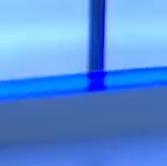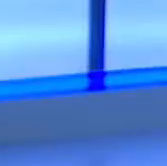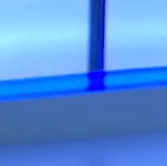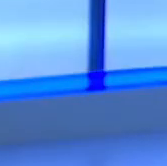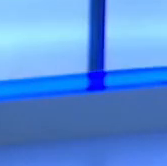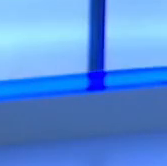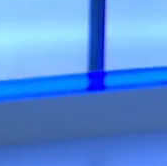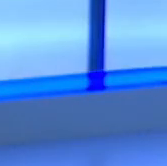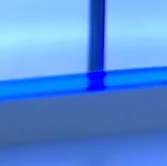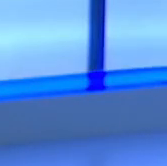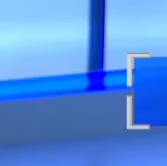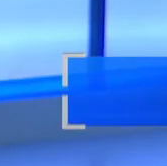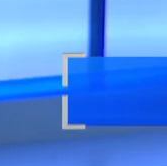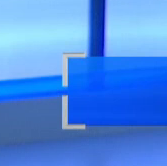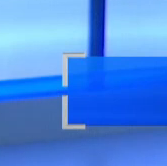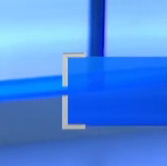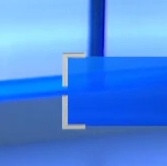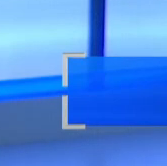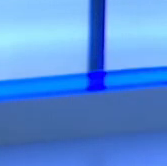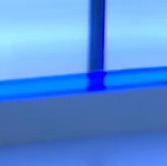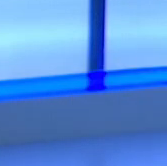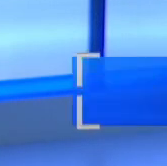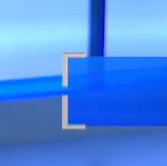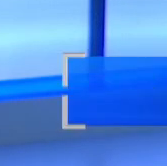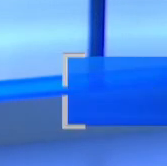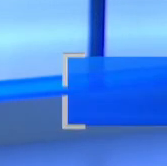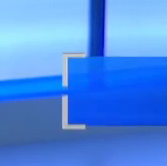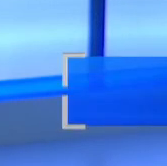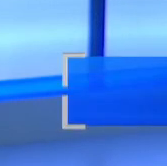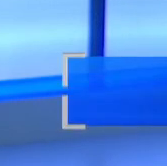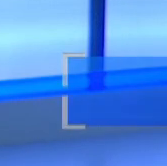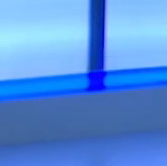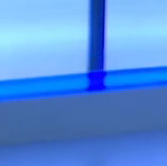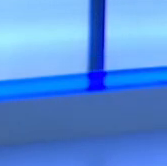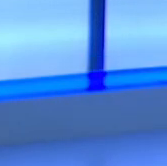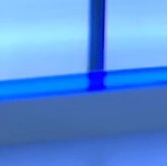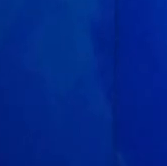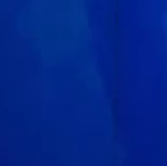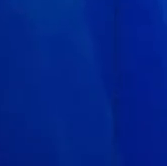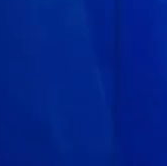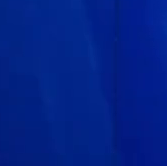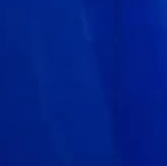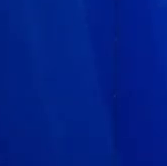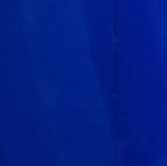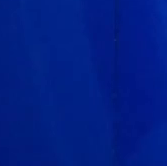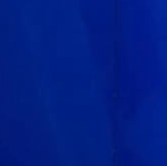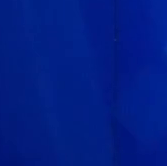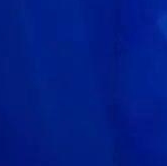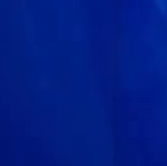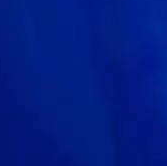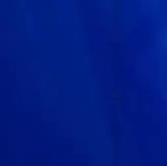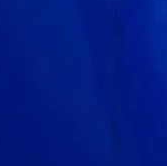At dyan, Igan, ang mga balitang ating sinaksiyan. Ako naman, Arnold Glavio. Ito ang inyong Liga ng Katotohanan. Ako po si